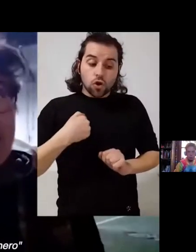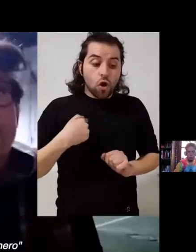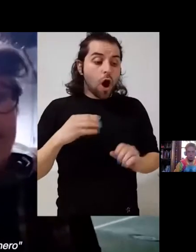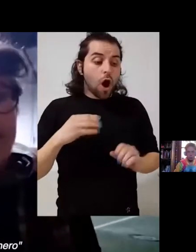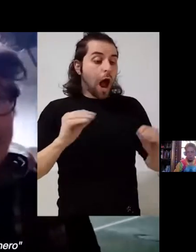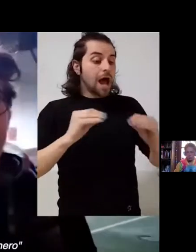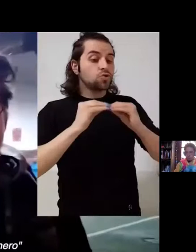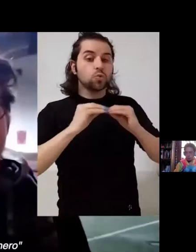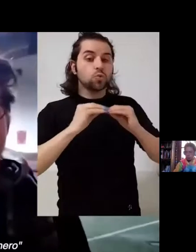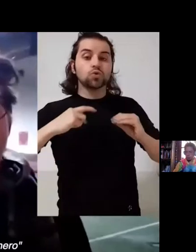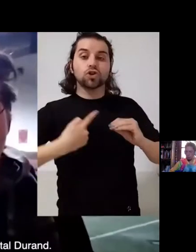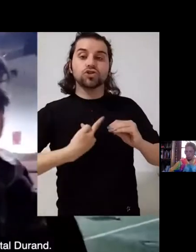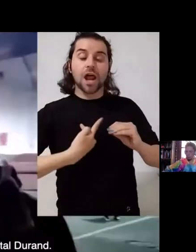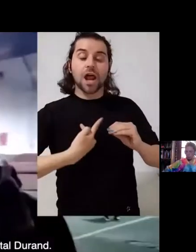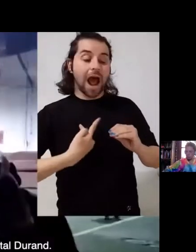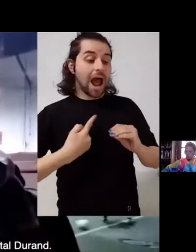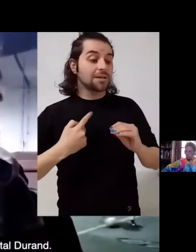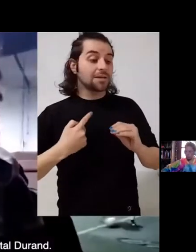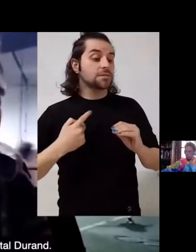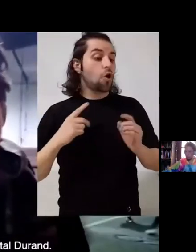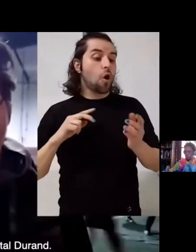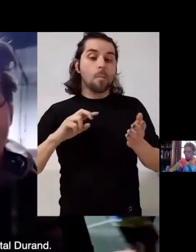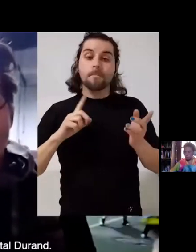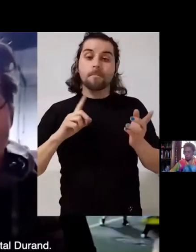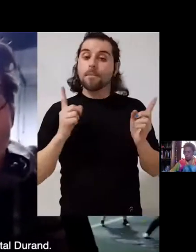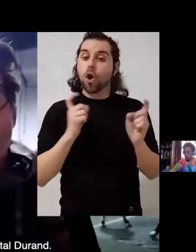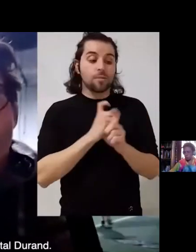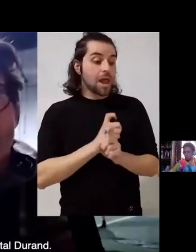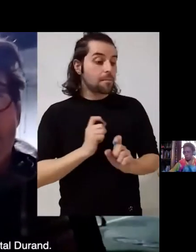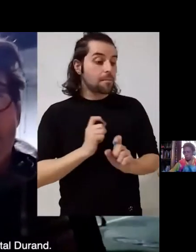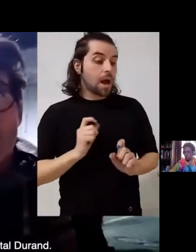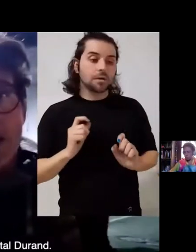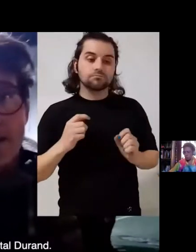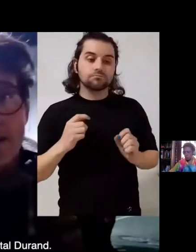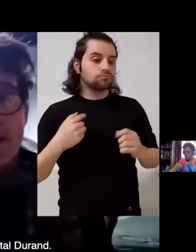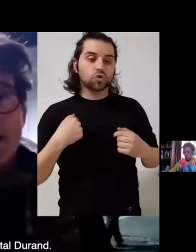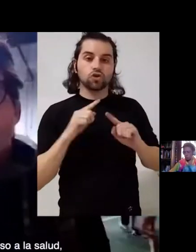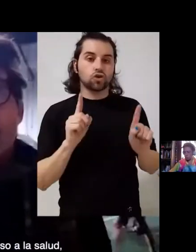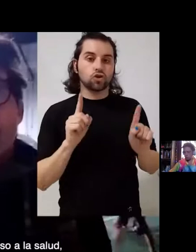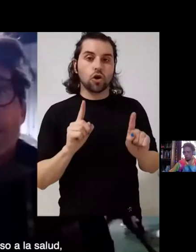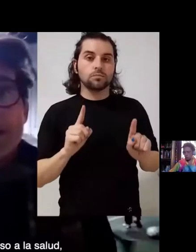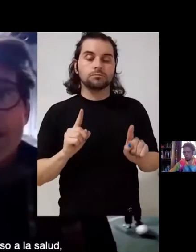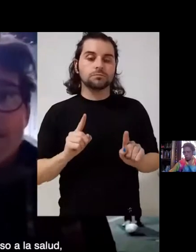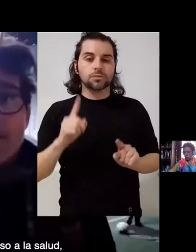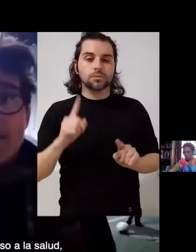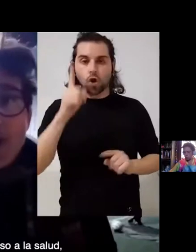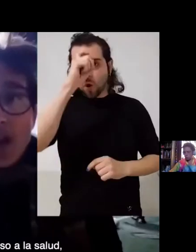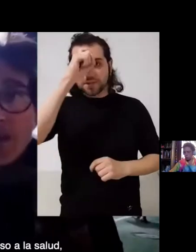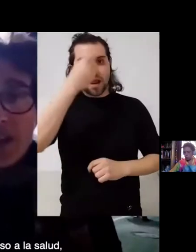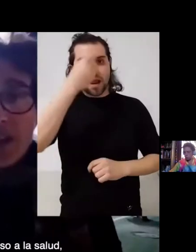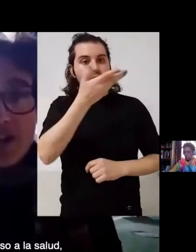cas textuels, hein, des cas de dysphorie de genre. Et elle m'a dérivé à l'hôpital